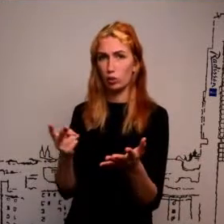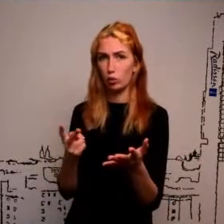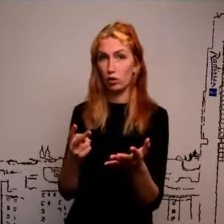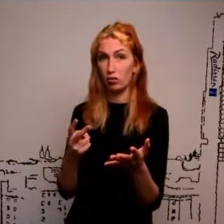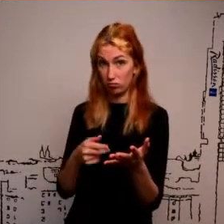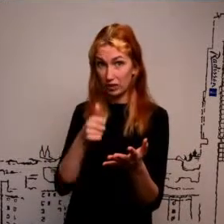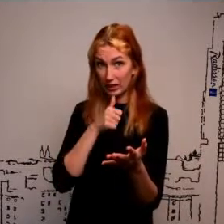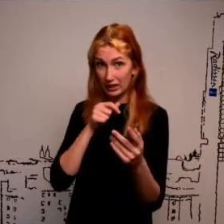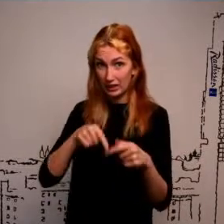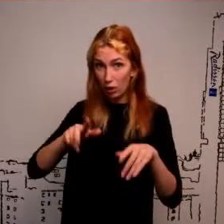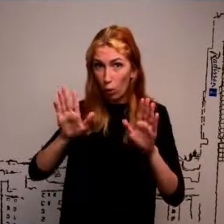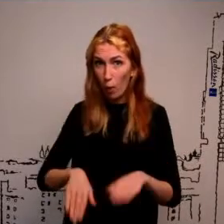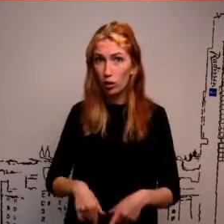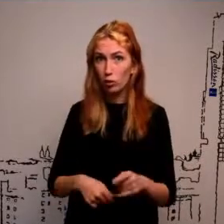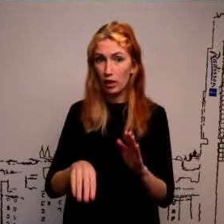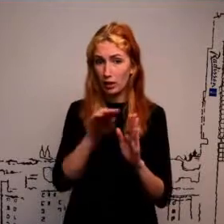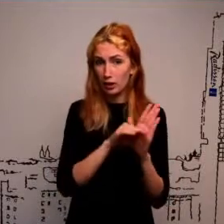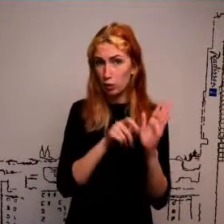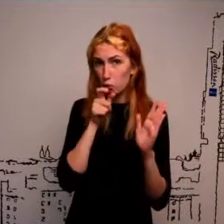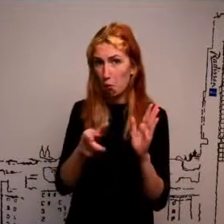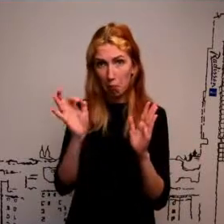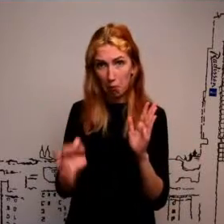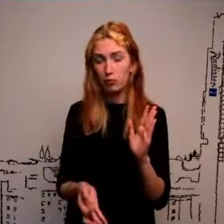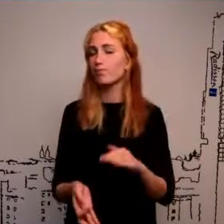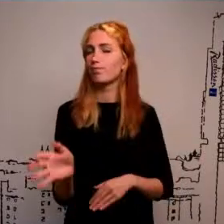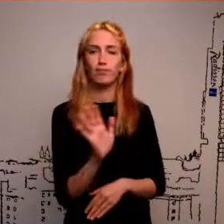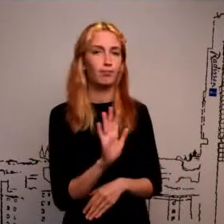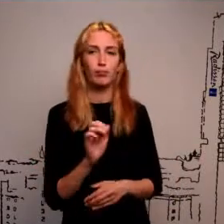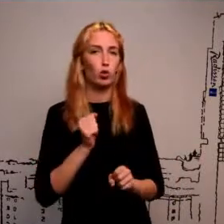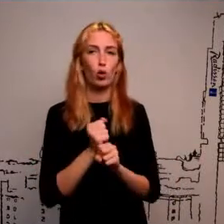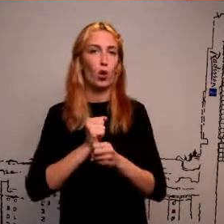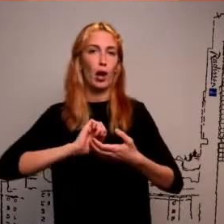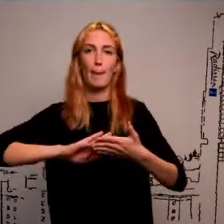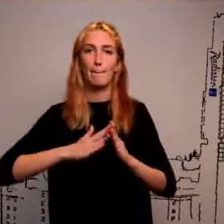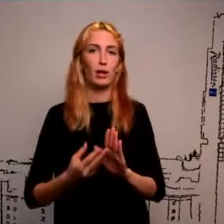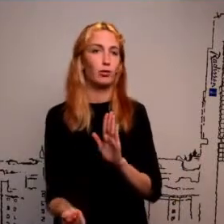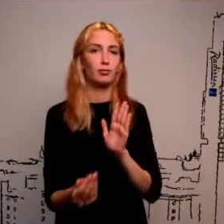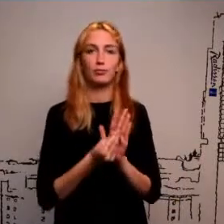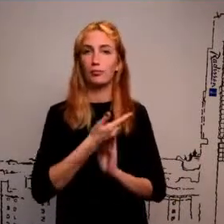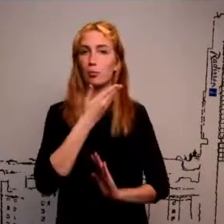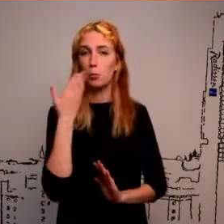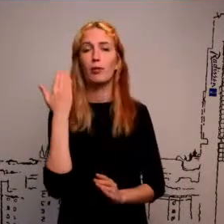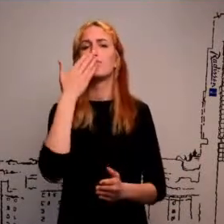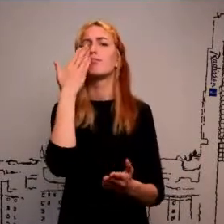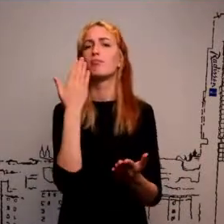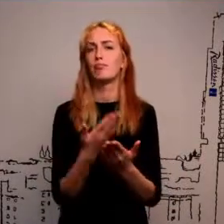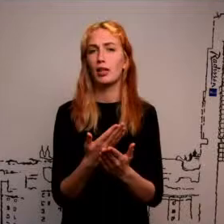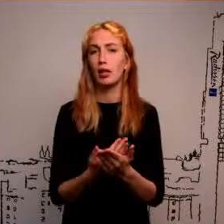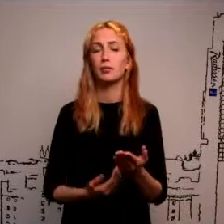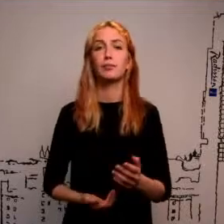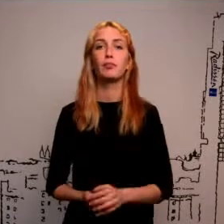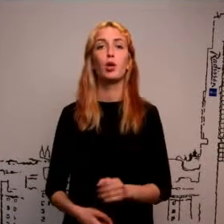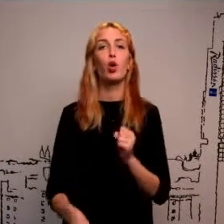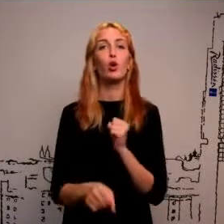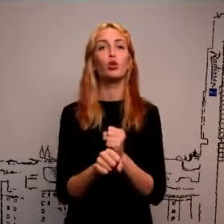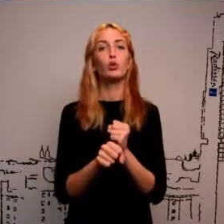järgi? Töölepingus trahvid ei ole lubatud. Noh, ma toon teile näite, et